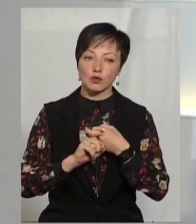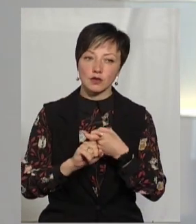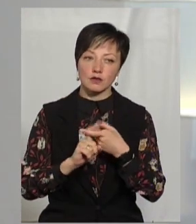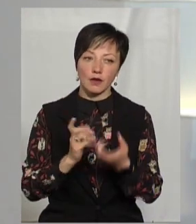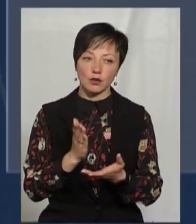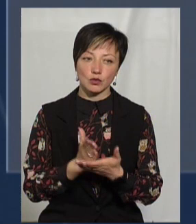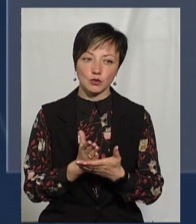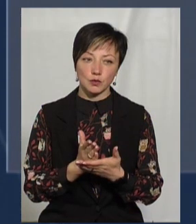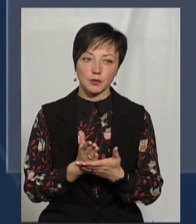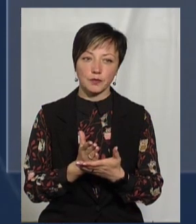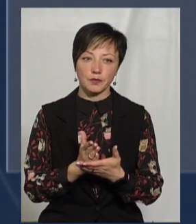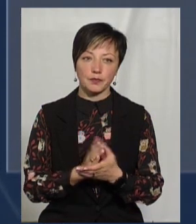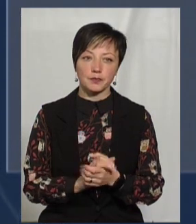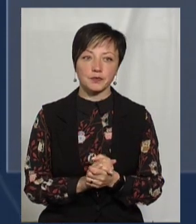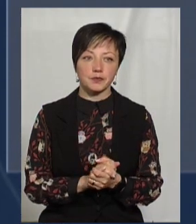зв'язку.